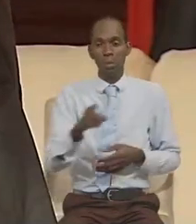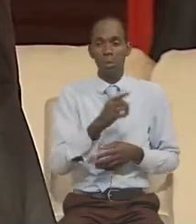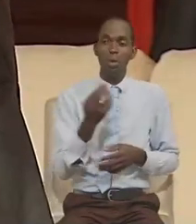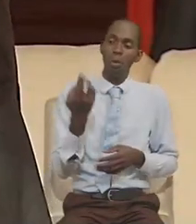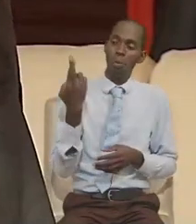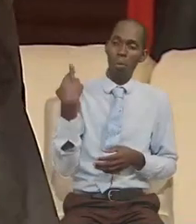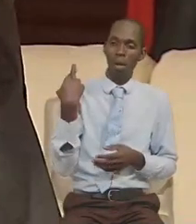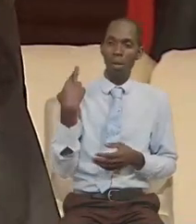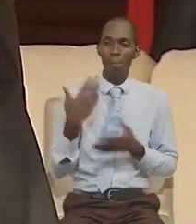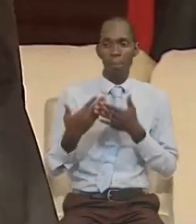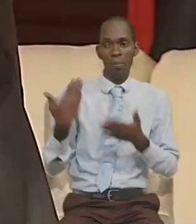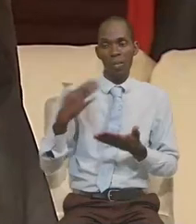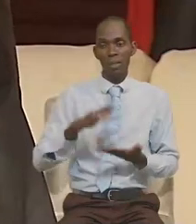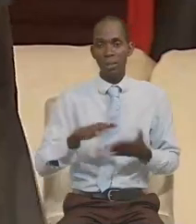mort.